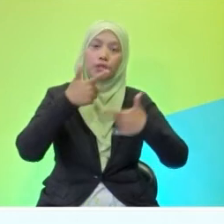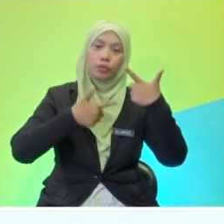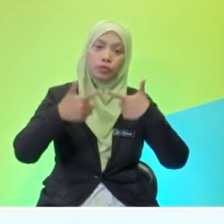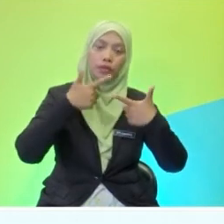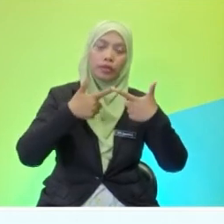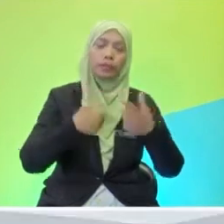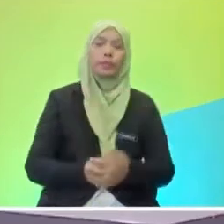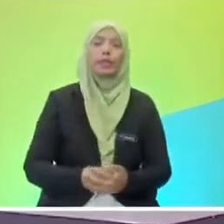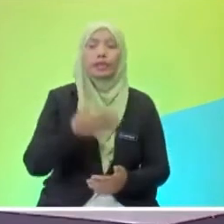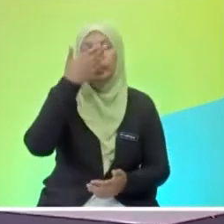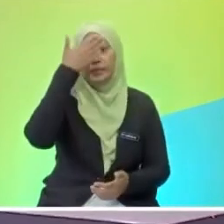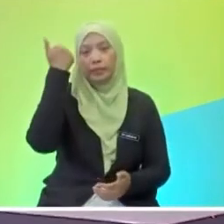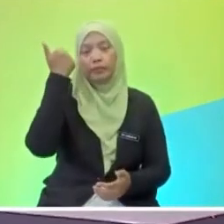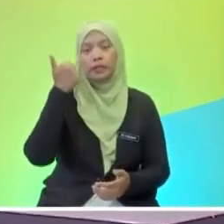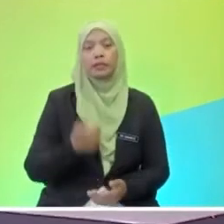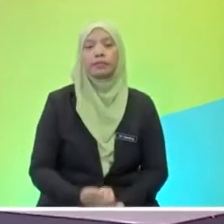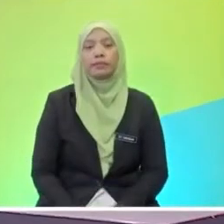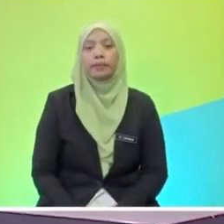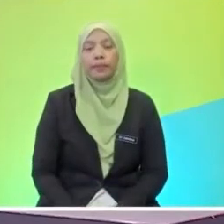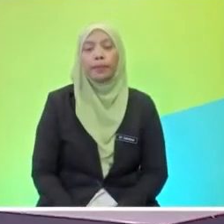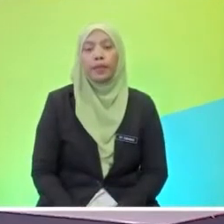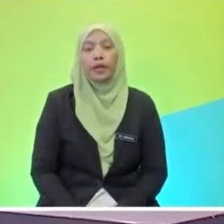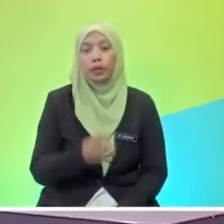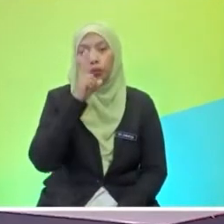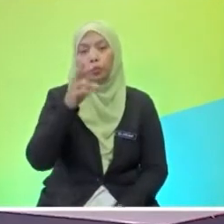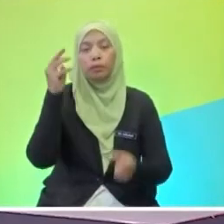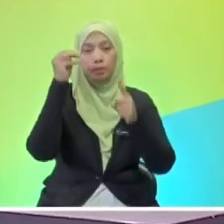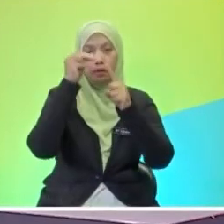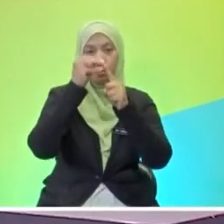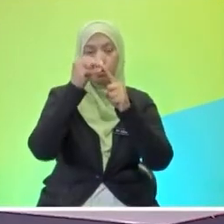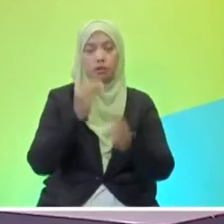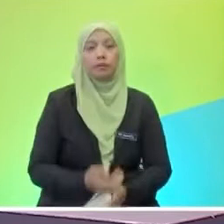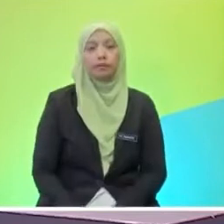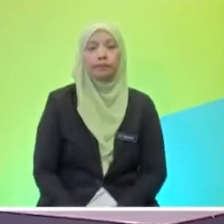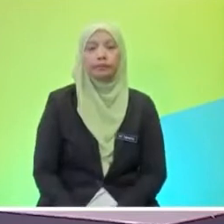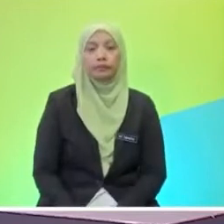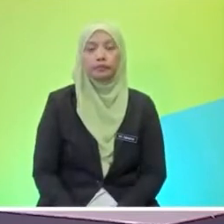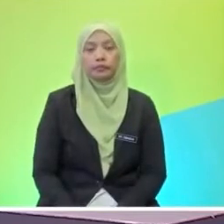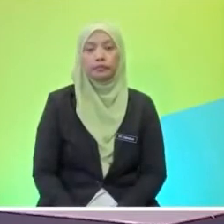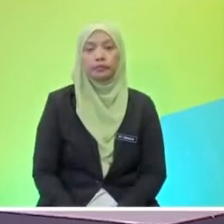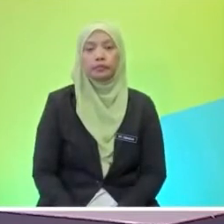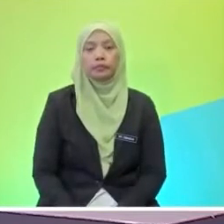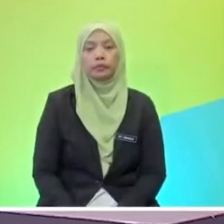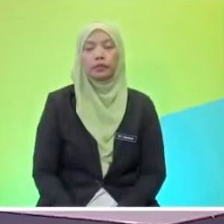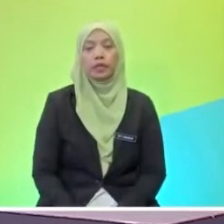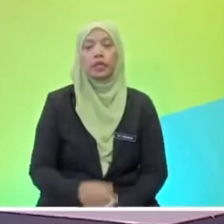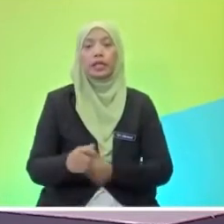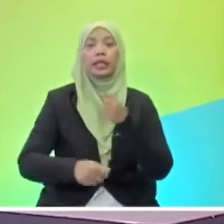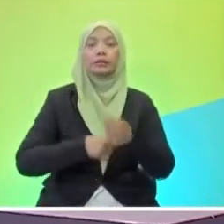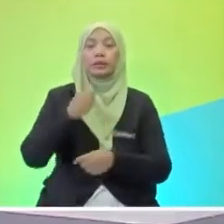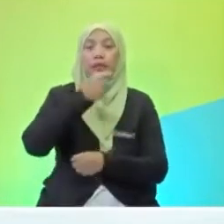alasannya sebab alasan maknanya oke alat kita satu lagi